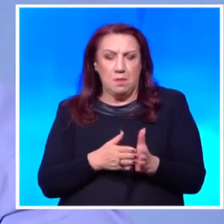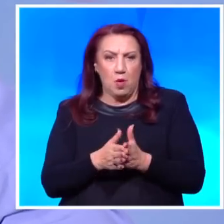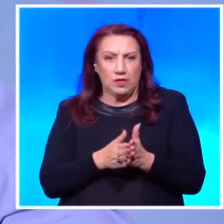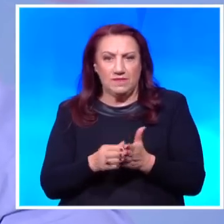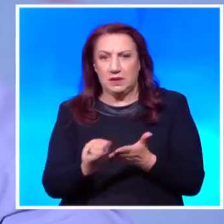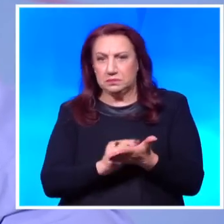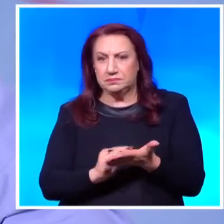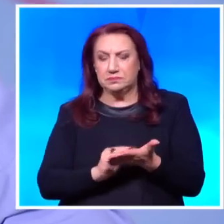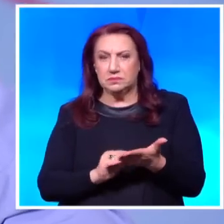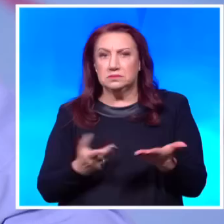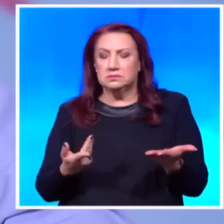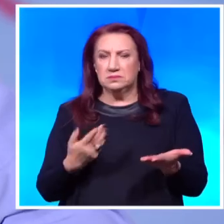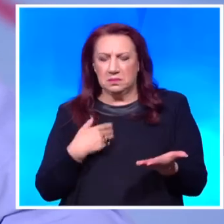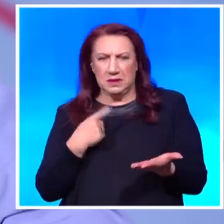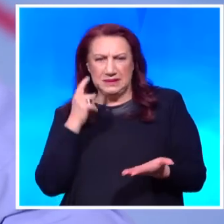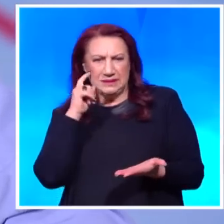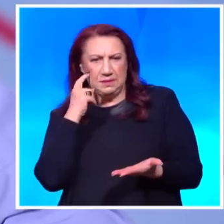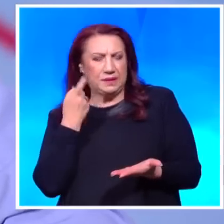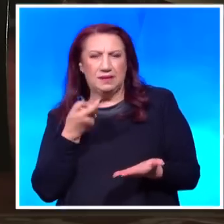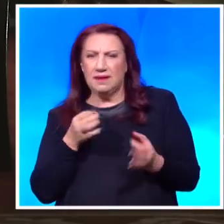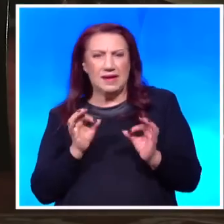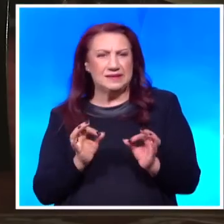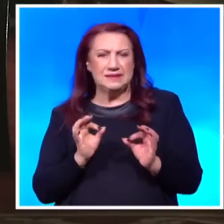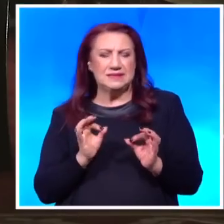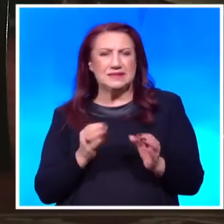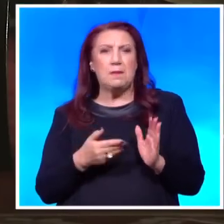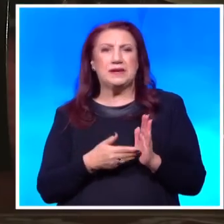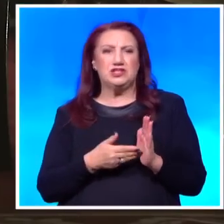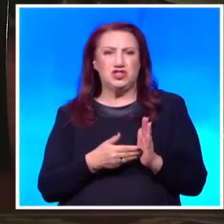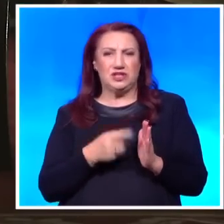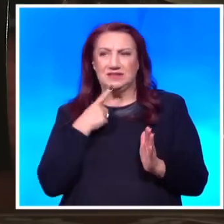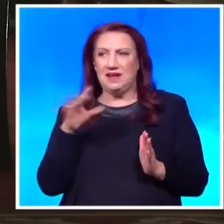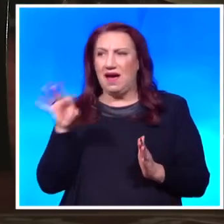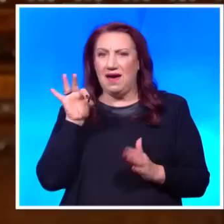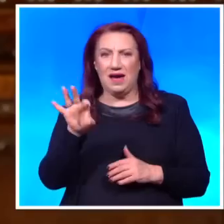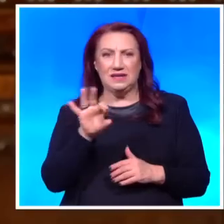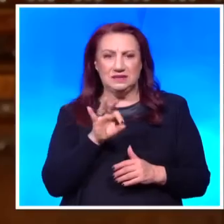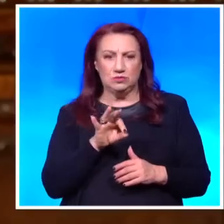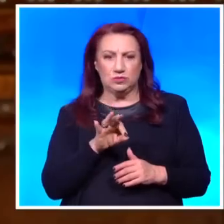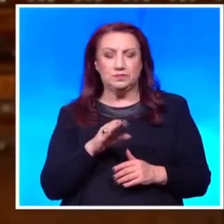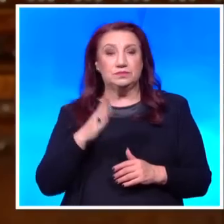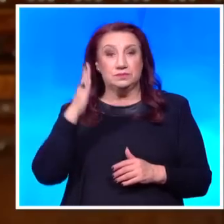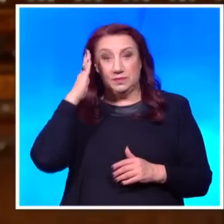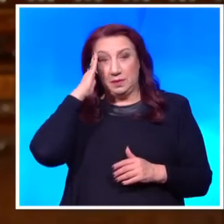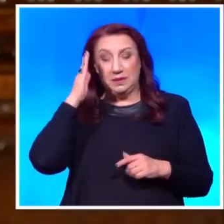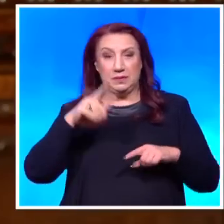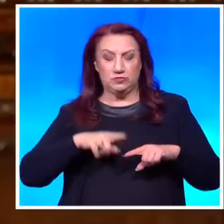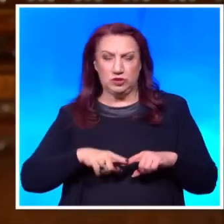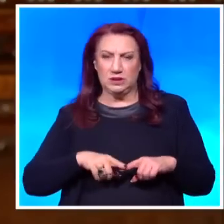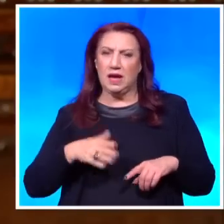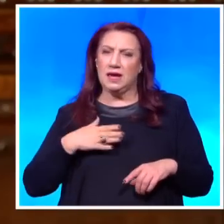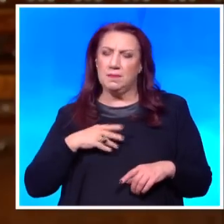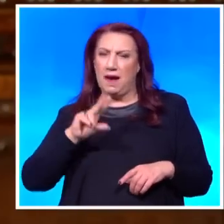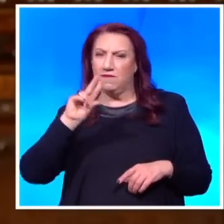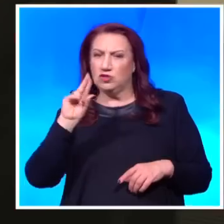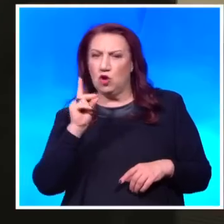това какви са истинските мотиви на прокурорската колегия. Правосъдният министър е готов с план Б, ако не се докаже безспорно, че изборът